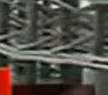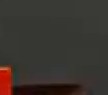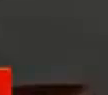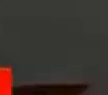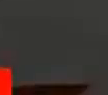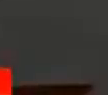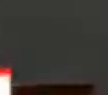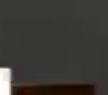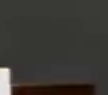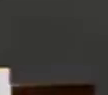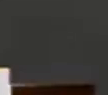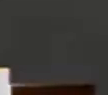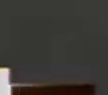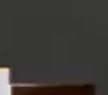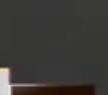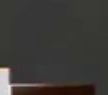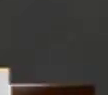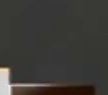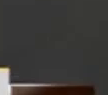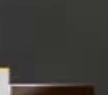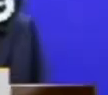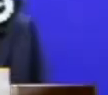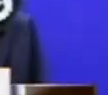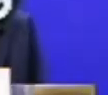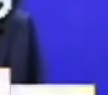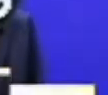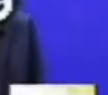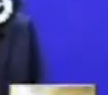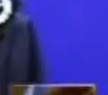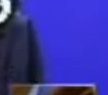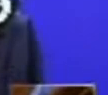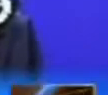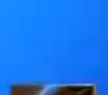Jangan jadikan kes culik kempen pilihan raya Sarawak.